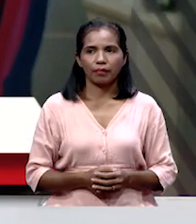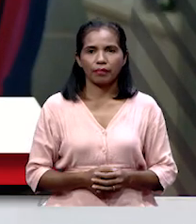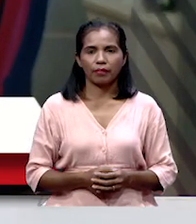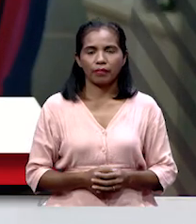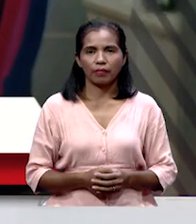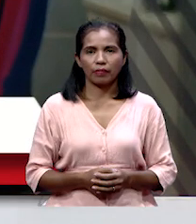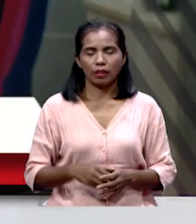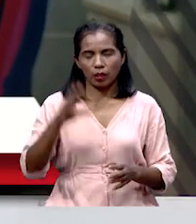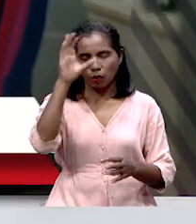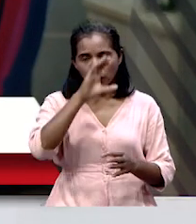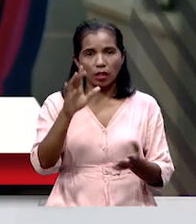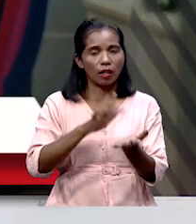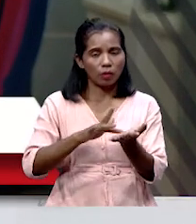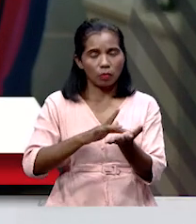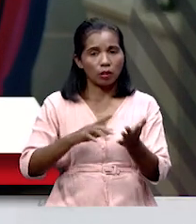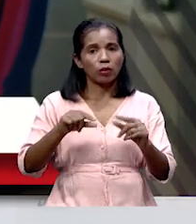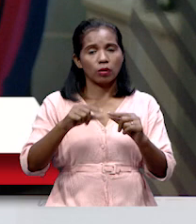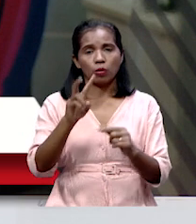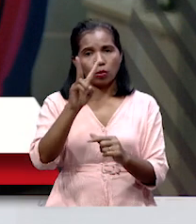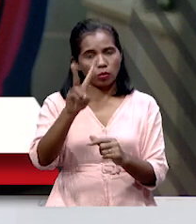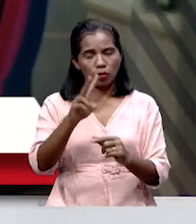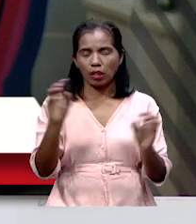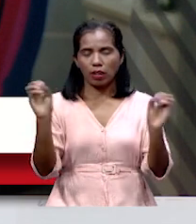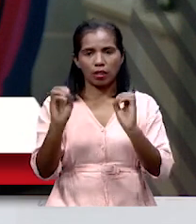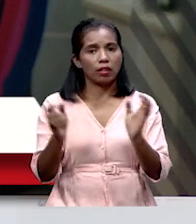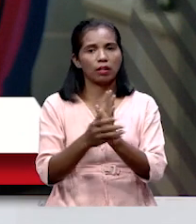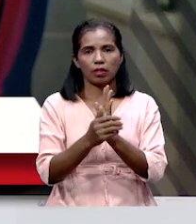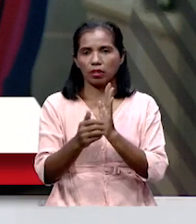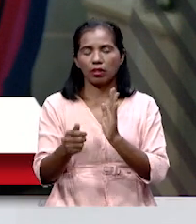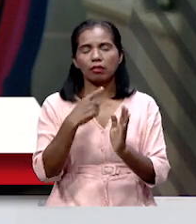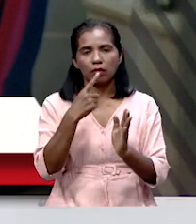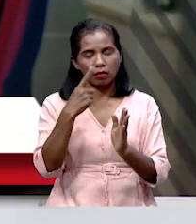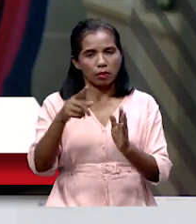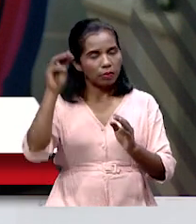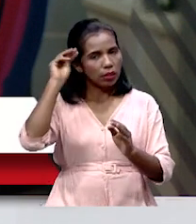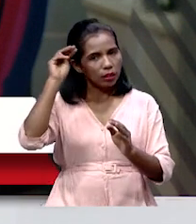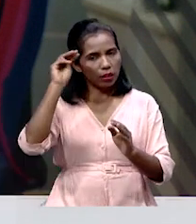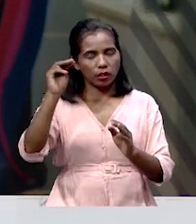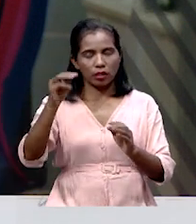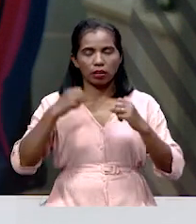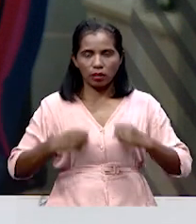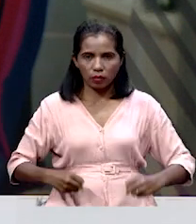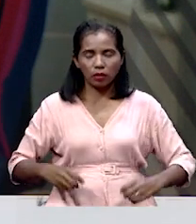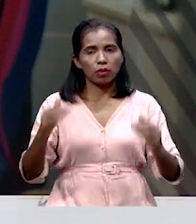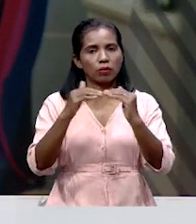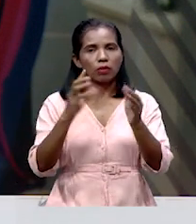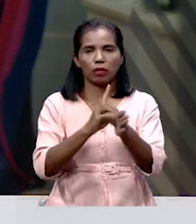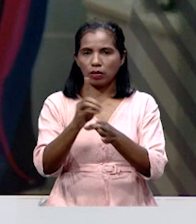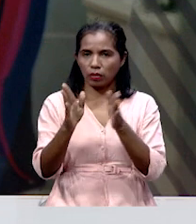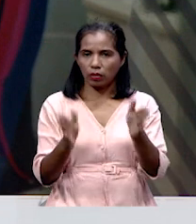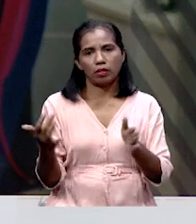identifica e moruk item ruala iha kualidade, ministra Saudi, se encontro ho diretor sera.